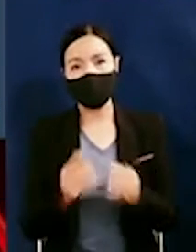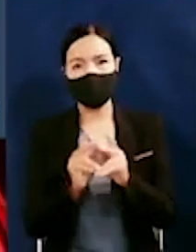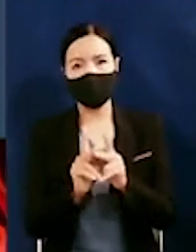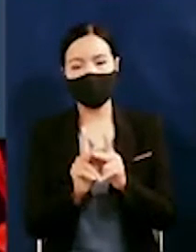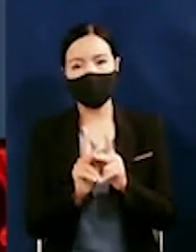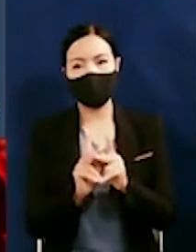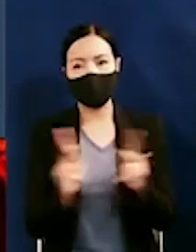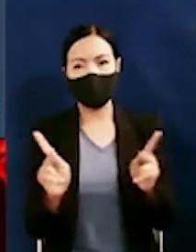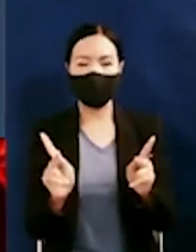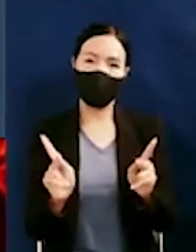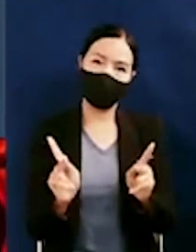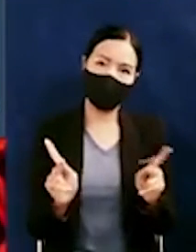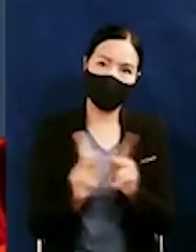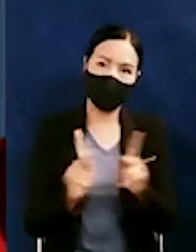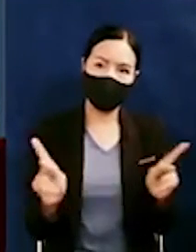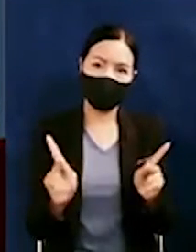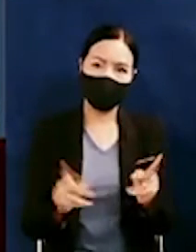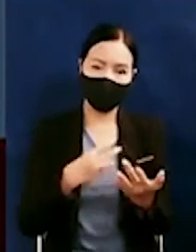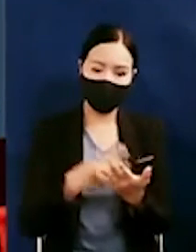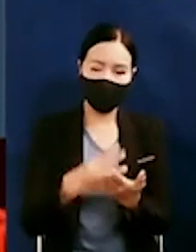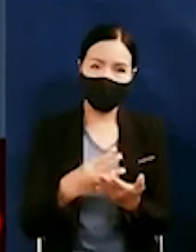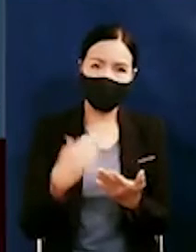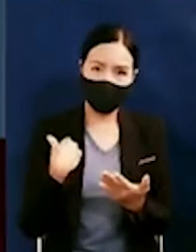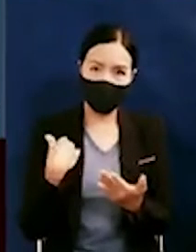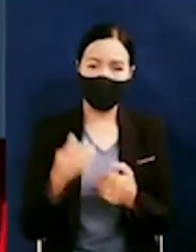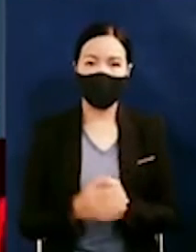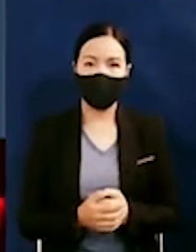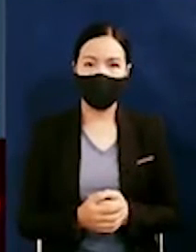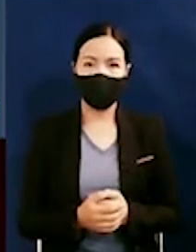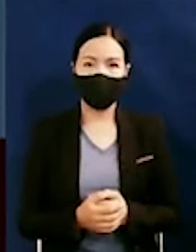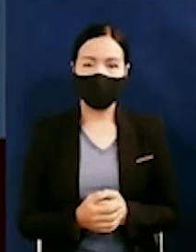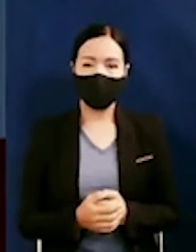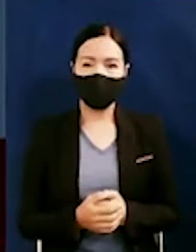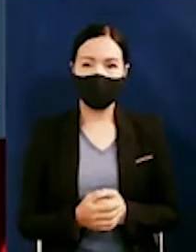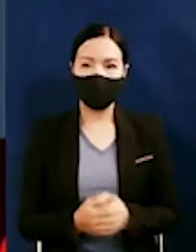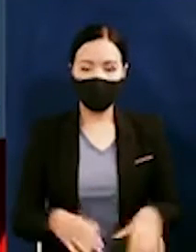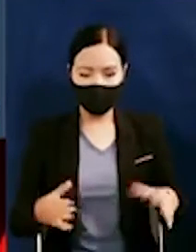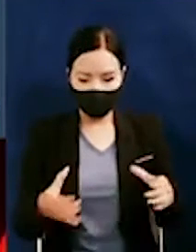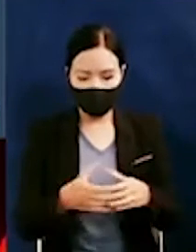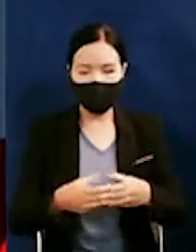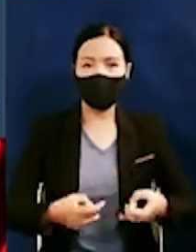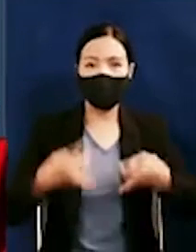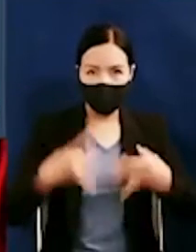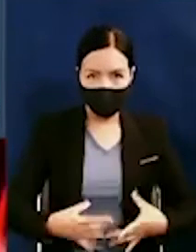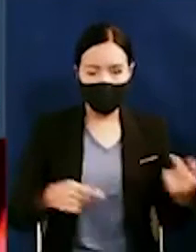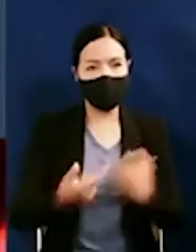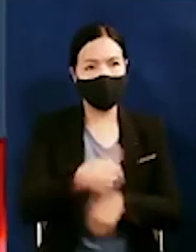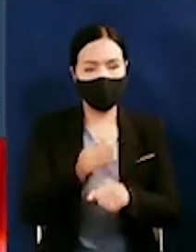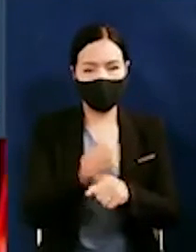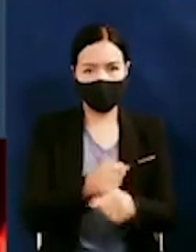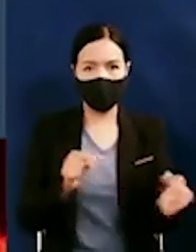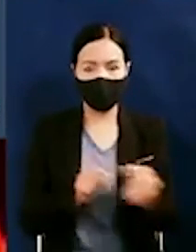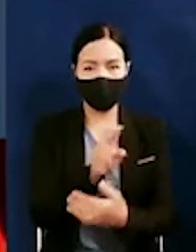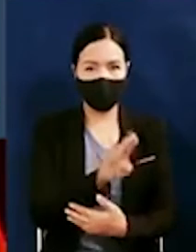เชี่ยวชาญนะครับคการวิชาการที่ให้ความเห็นย้ำถึงเรื่องกลุ่มเสี่ยงนะครับกลุ่มผู้ปฏิบัติหน้าที่ในระบบ